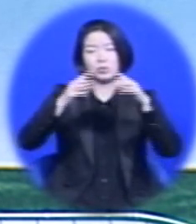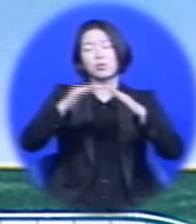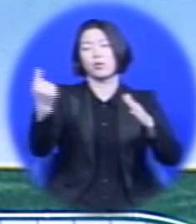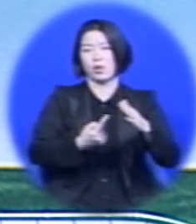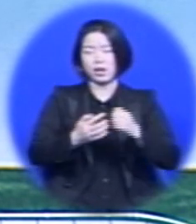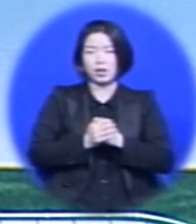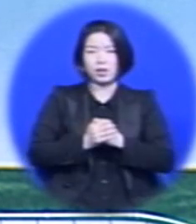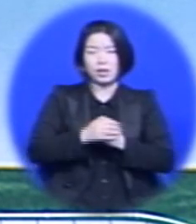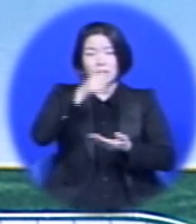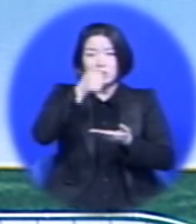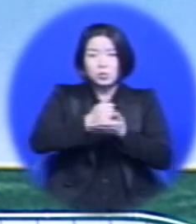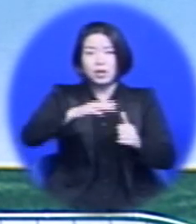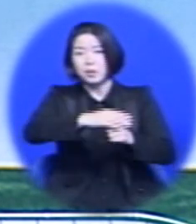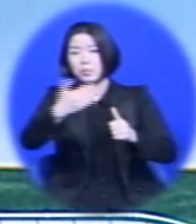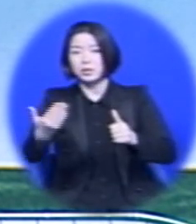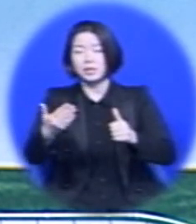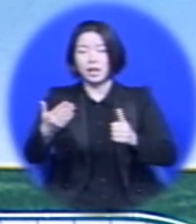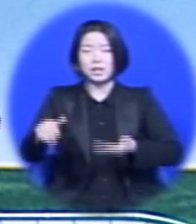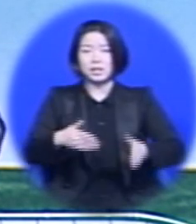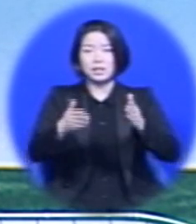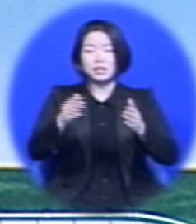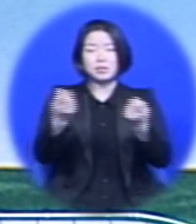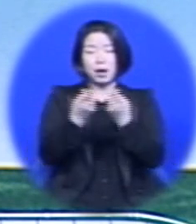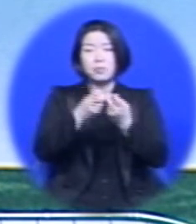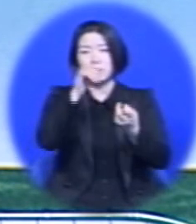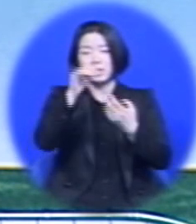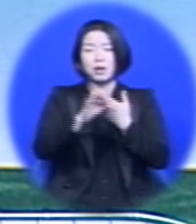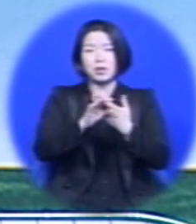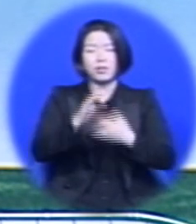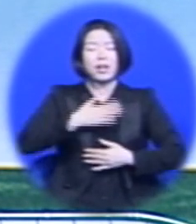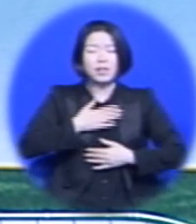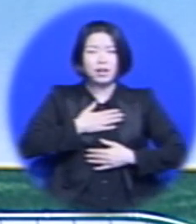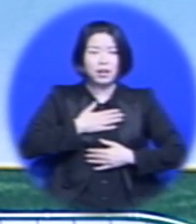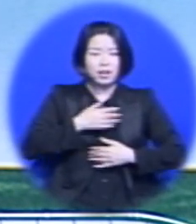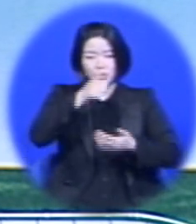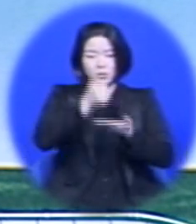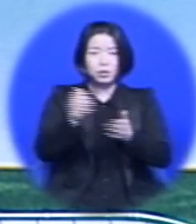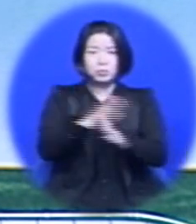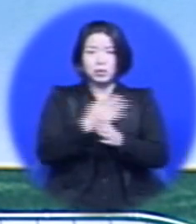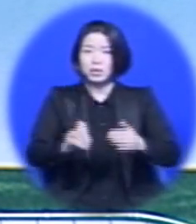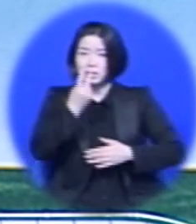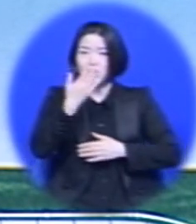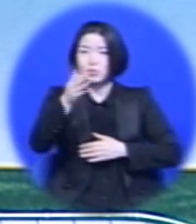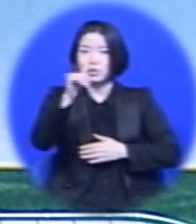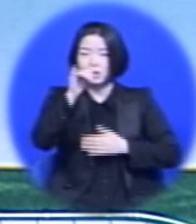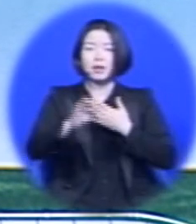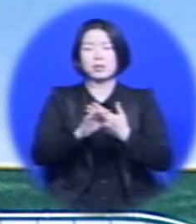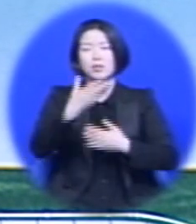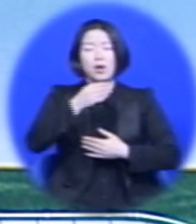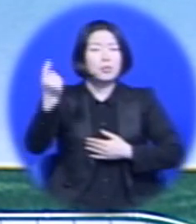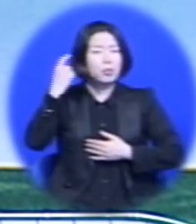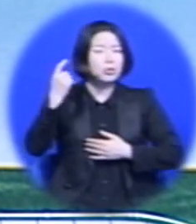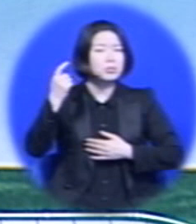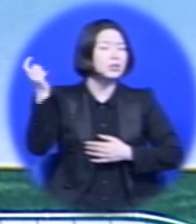죄에서 벗어날 길이 있다면 정말이 죄에서 내가 살아날 길이 있다면 복음을 듣고 반응 안